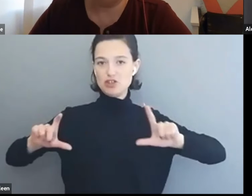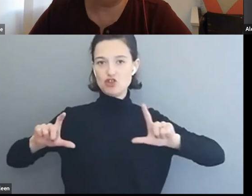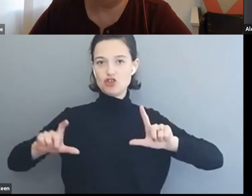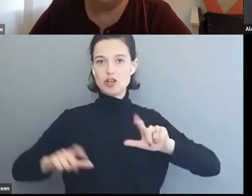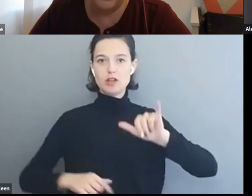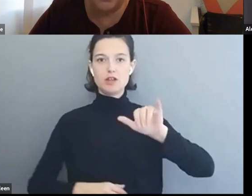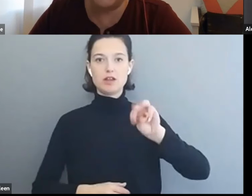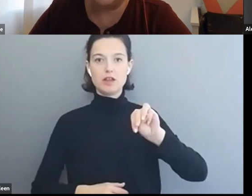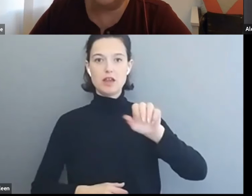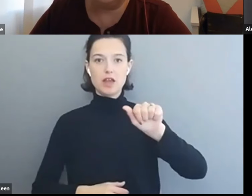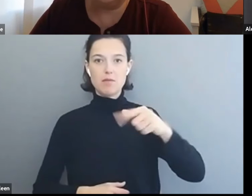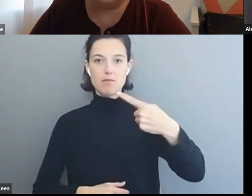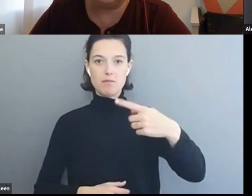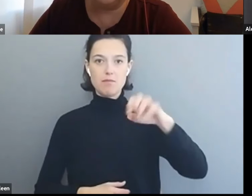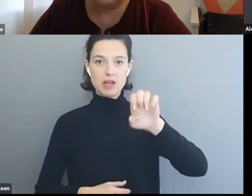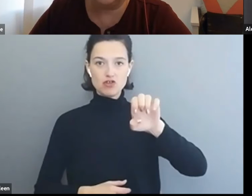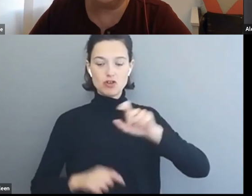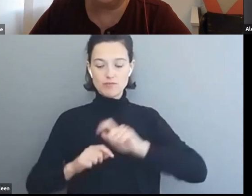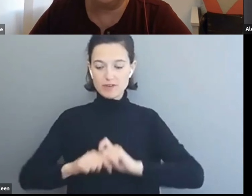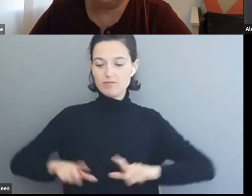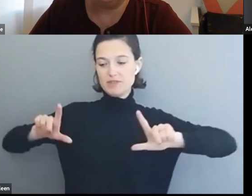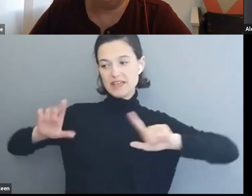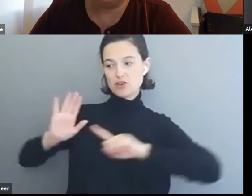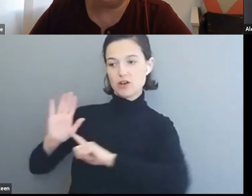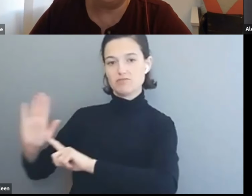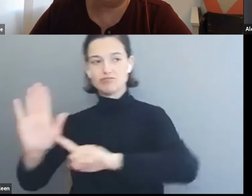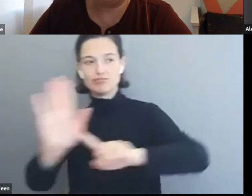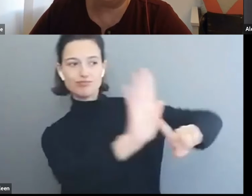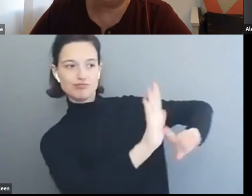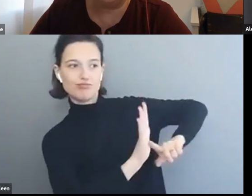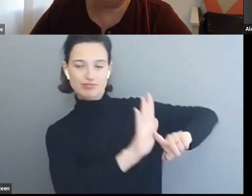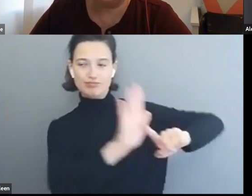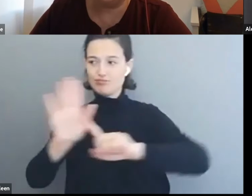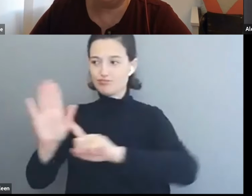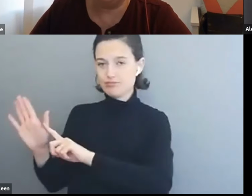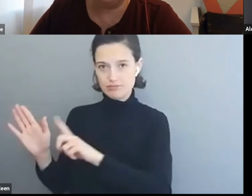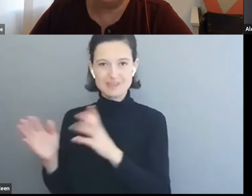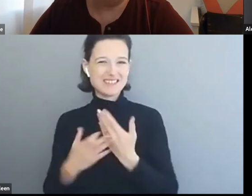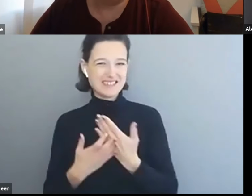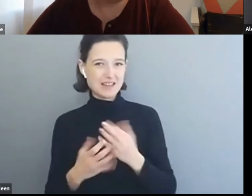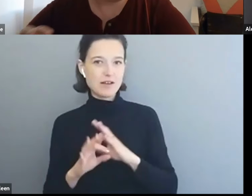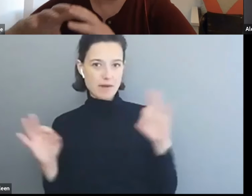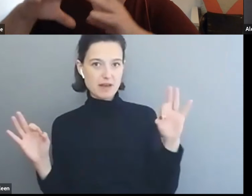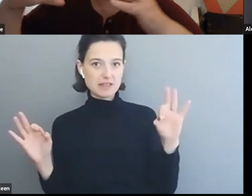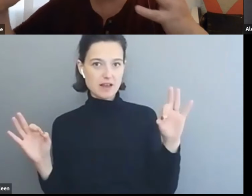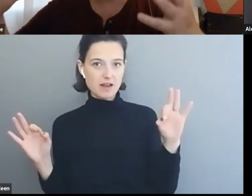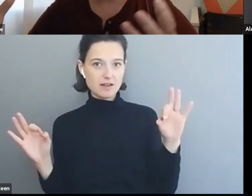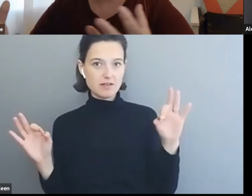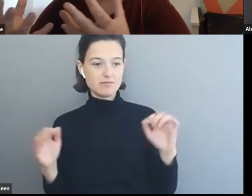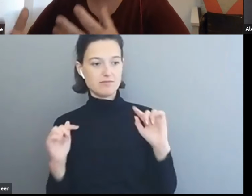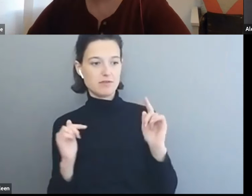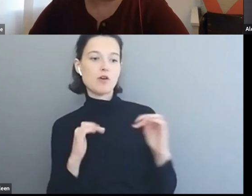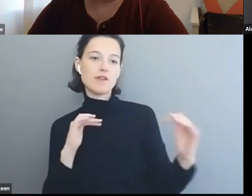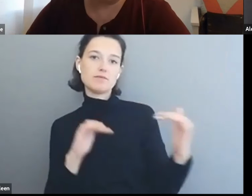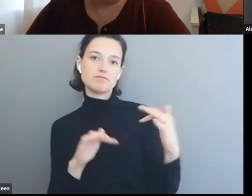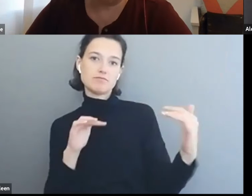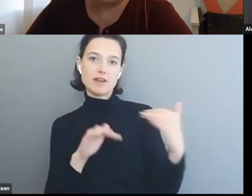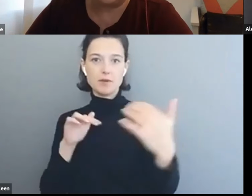Mitarbeiter und bessere Produkte und Dienstleistungen auf mein Image natürlich Einfluss haben. Und wenn wir diese